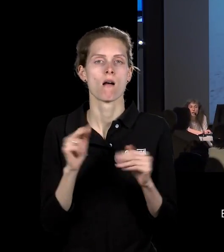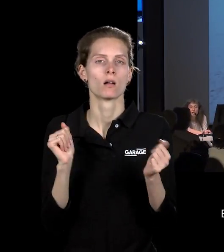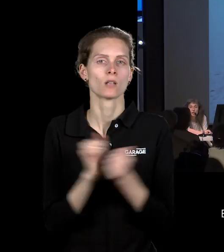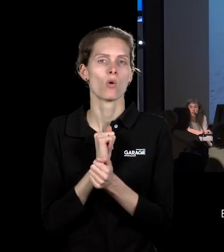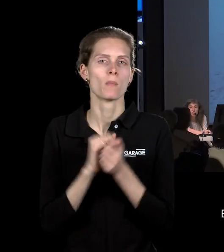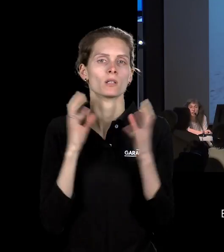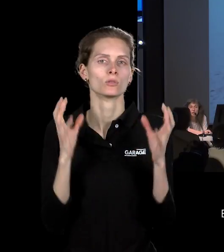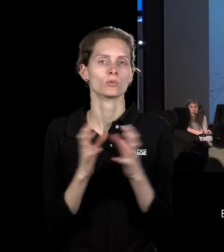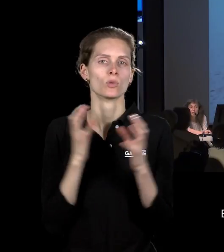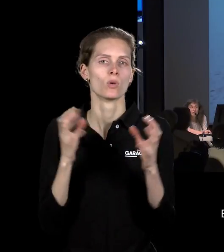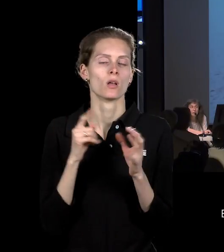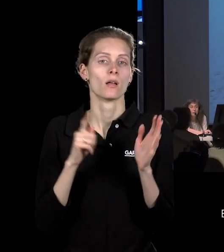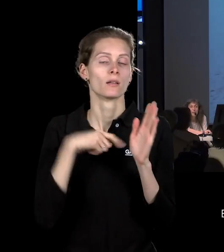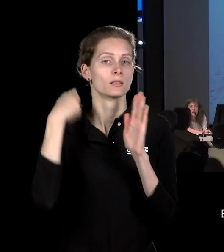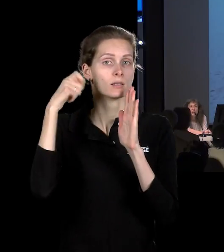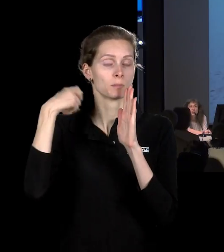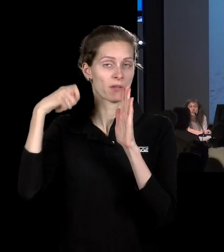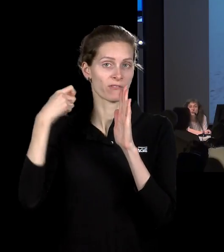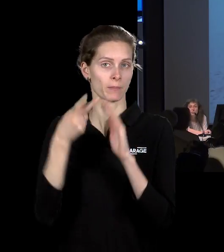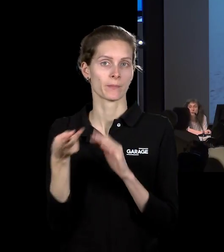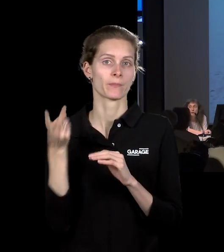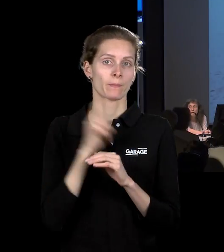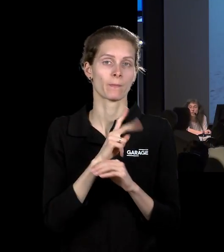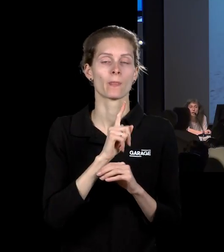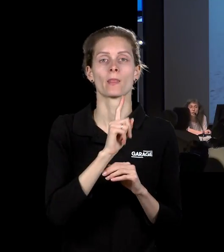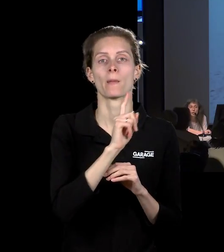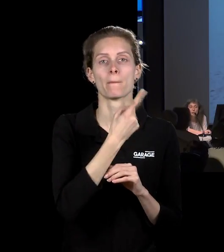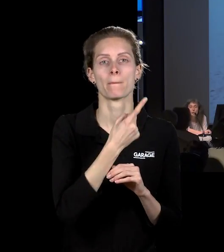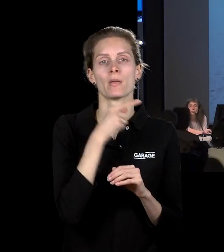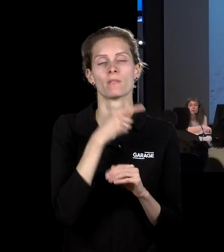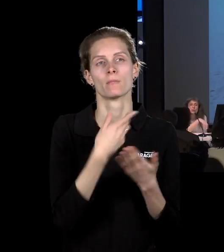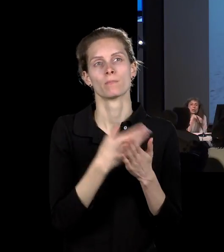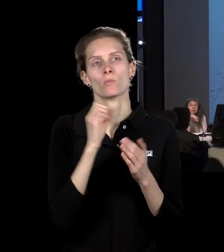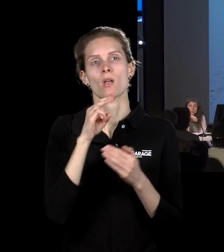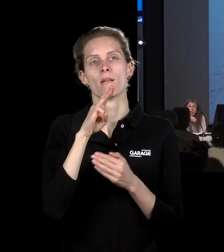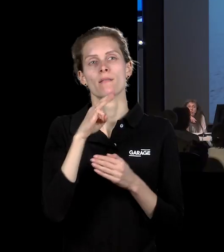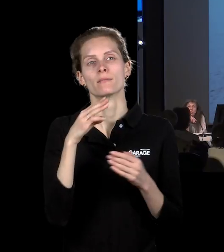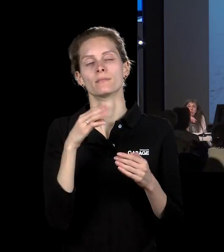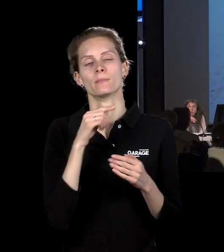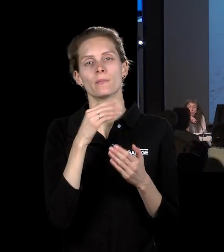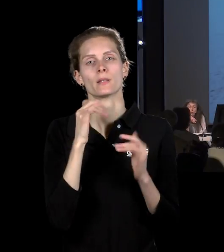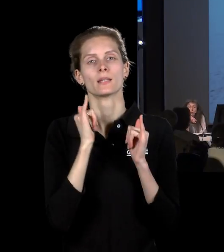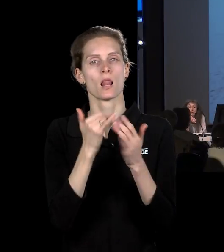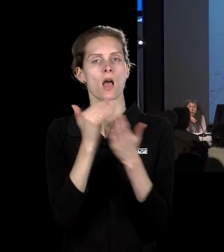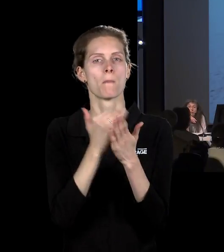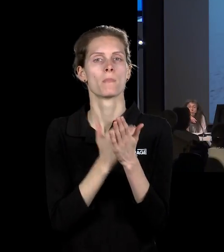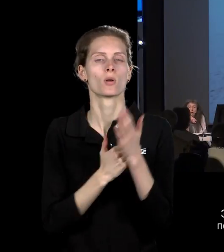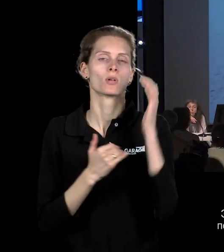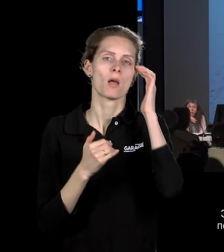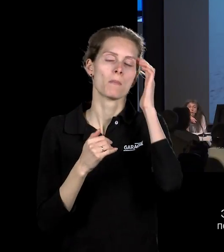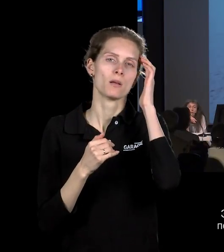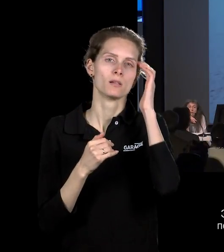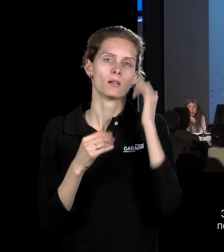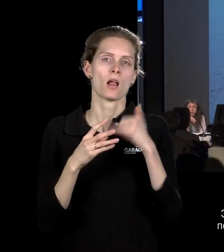де Марии снимает 2 фильма. Один фильм, вернее, там телесюжет он снимает для программы Гэри Шума «Лэнд-арт». Это